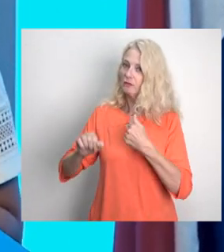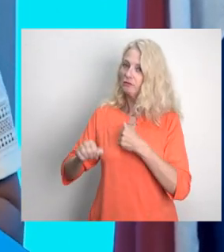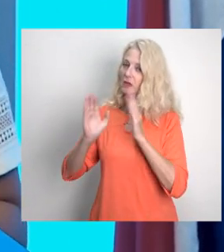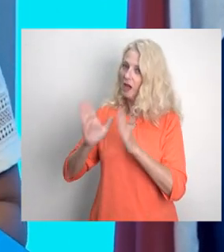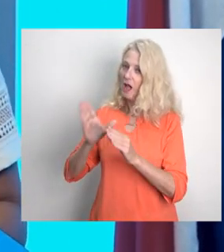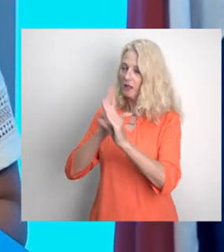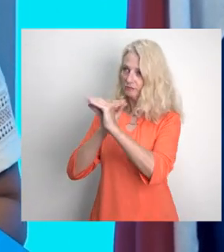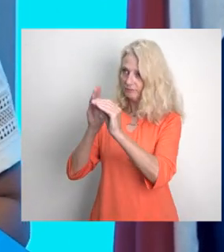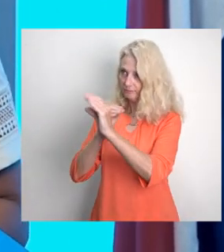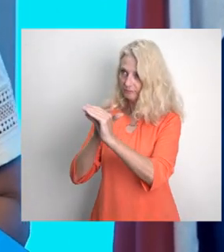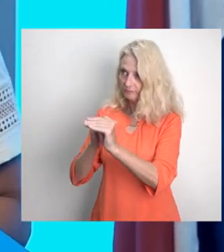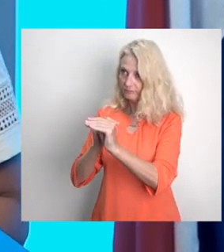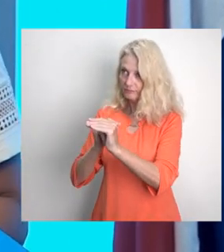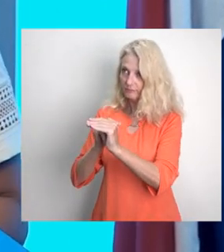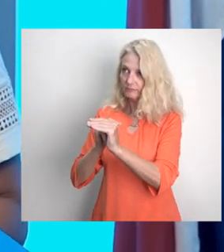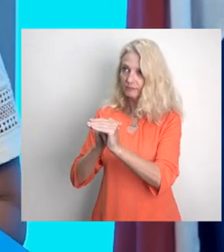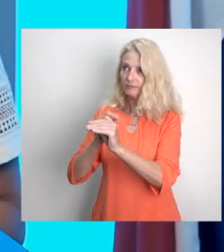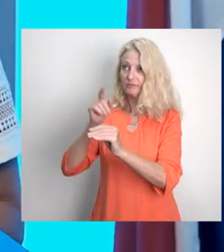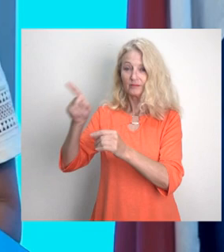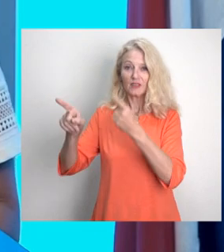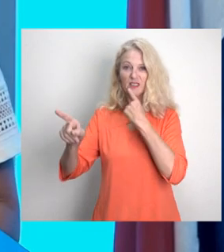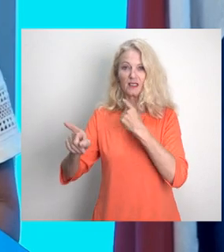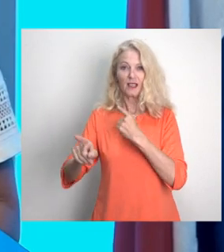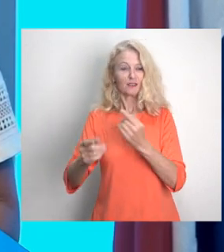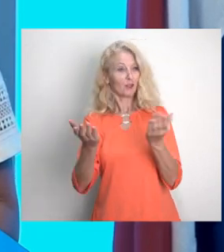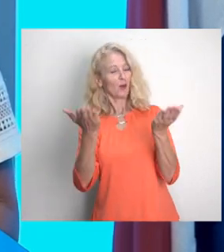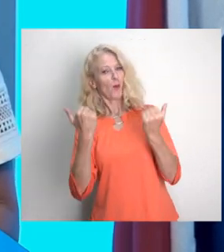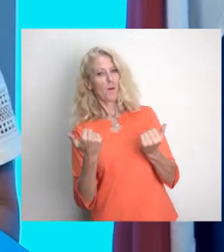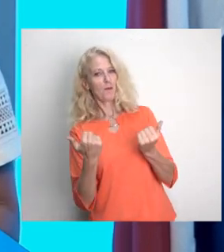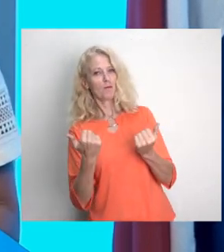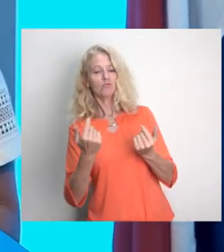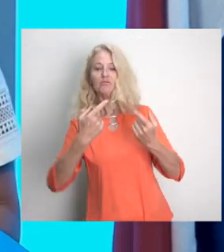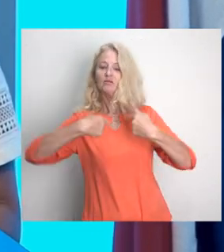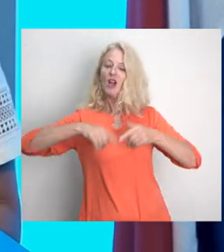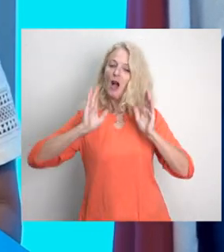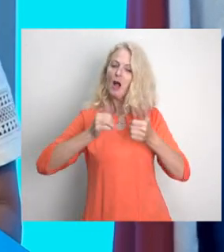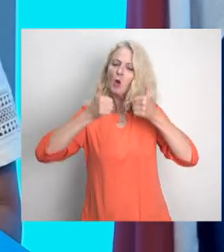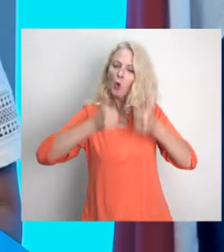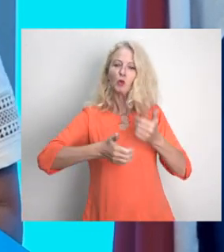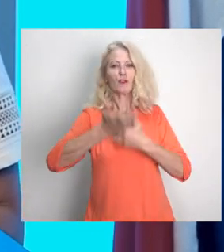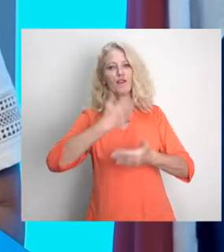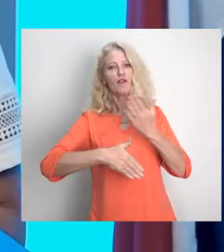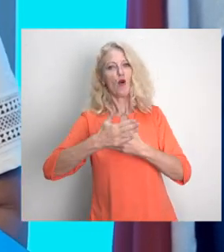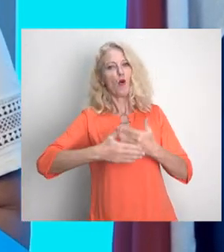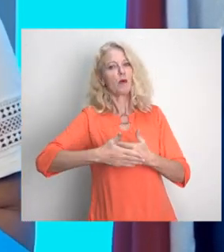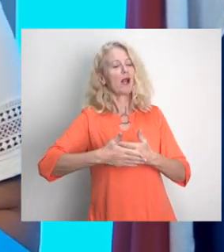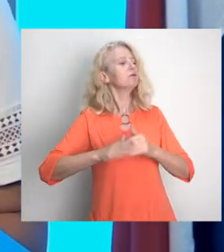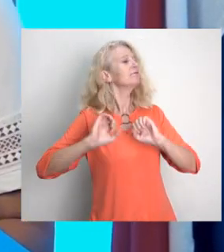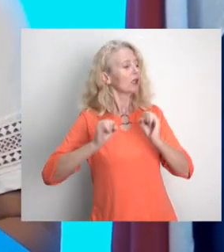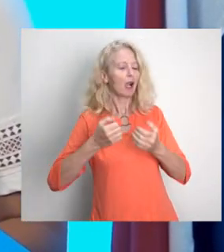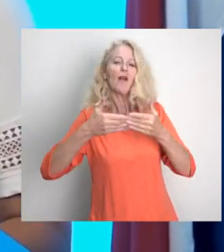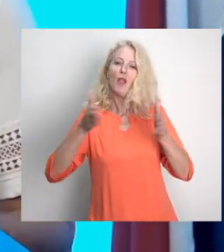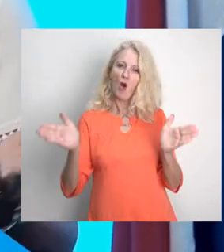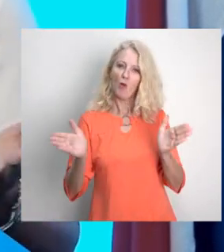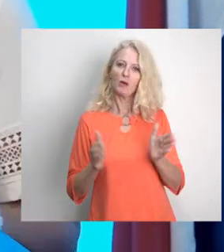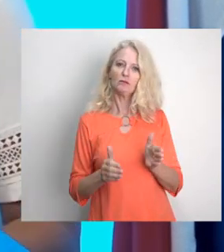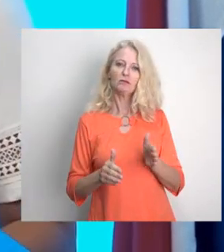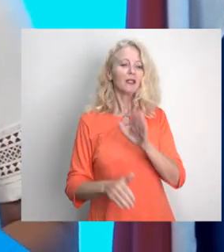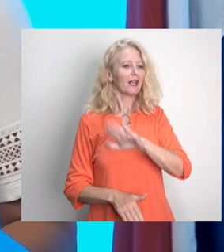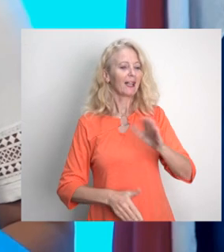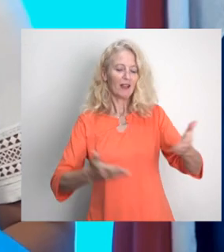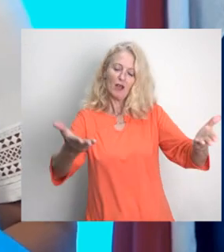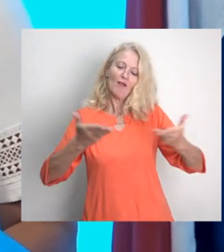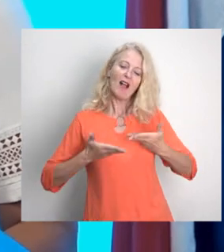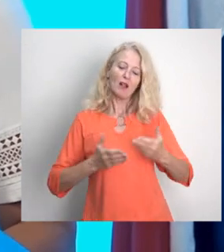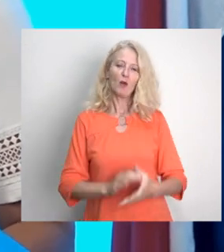met een gerust hart zeggen dat de scholen er klaar voor zijn en klaar zijn om onze kinderen te